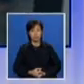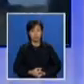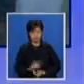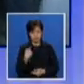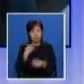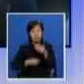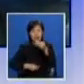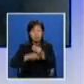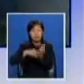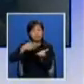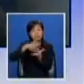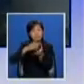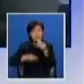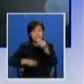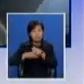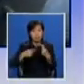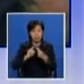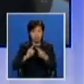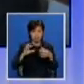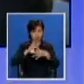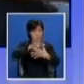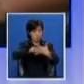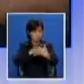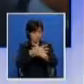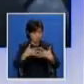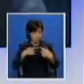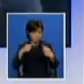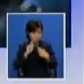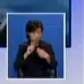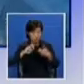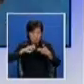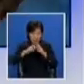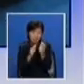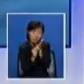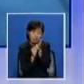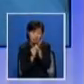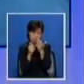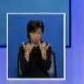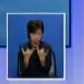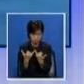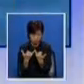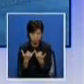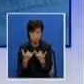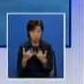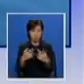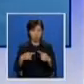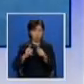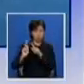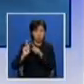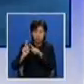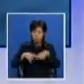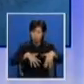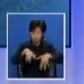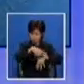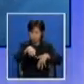ติมนะครับว่าแนวทางของการแก้ไขปัญหาตรงนี้นะครับกำลังกระทบความเป็นอยู่ของพี่น้องประชาชนนะครับพี่น้อง